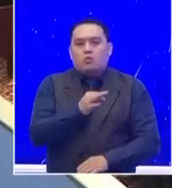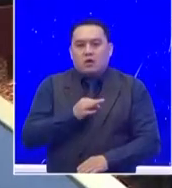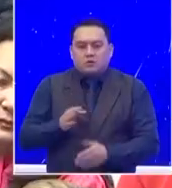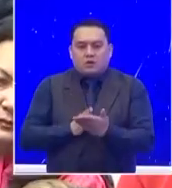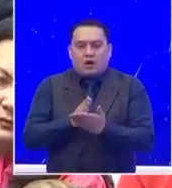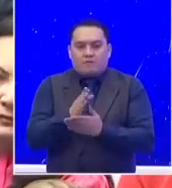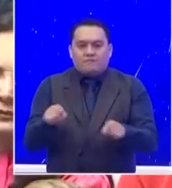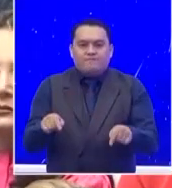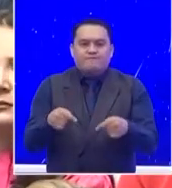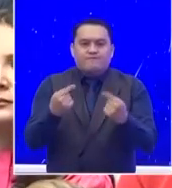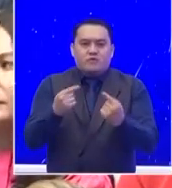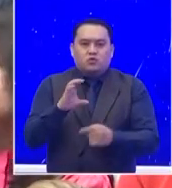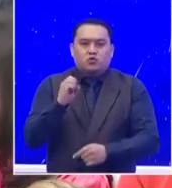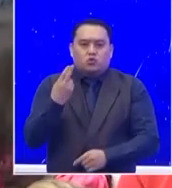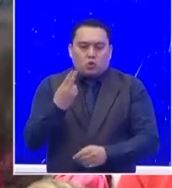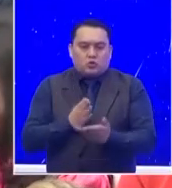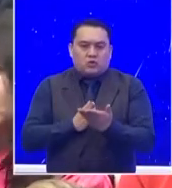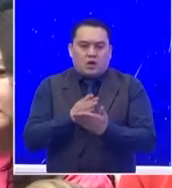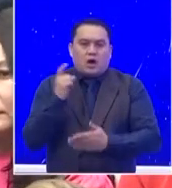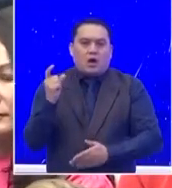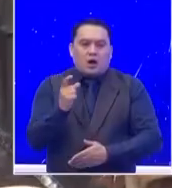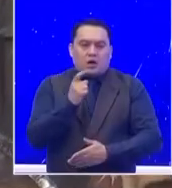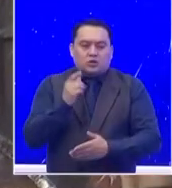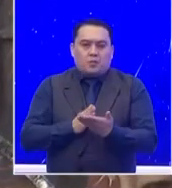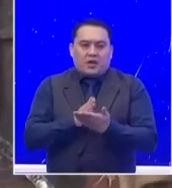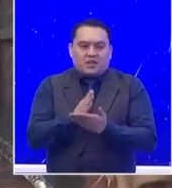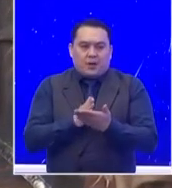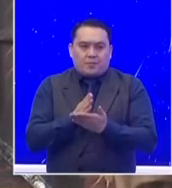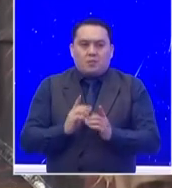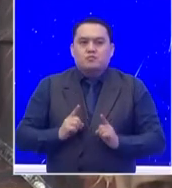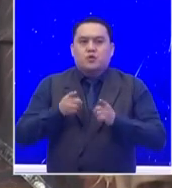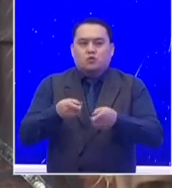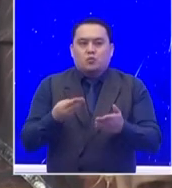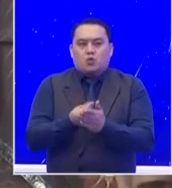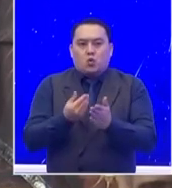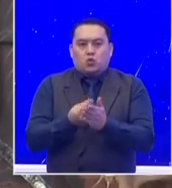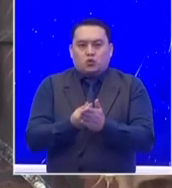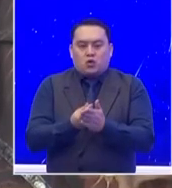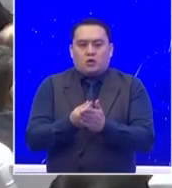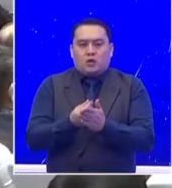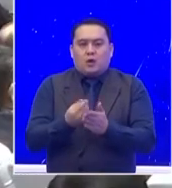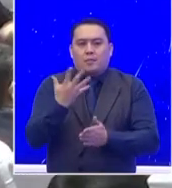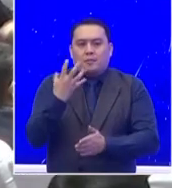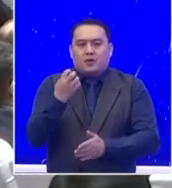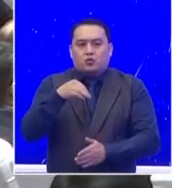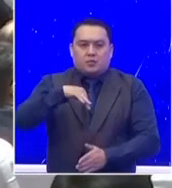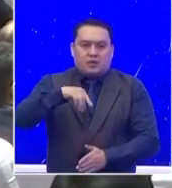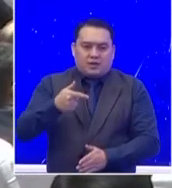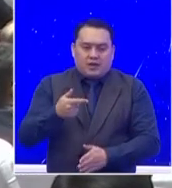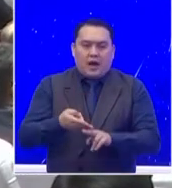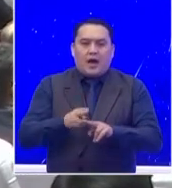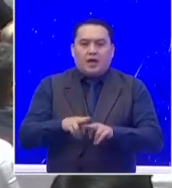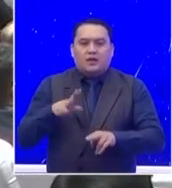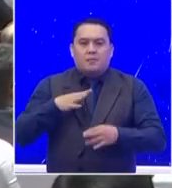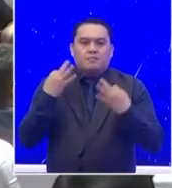на возрастание социальной ориентации экономической политики. Поступления в бюджет области составили более 500 миллиардов тенге.